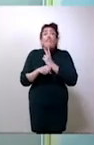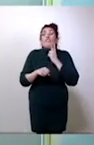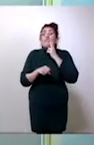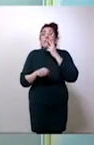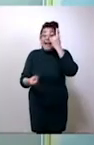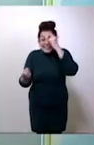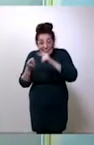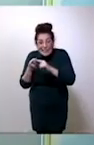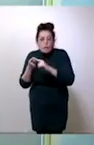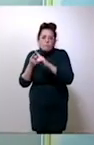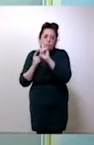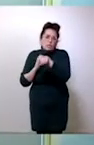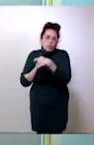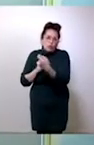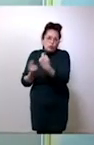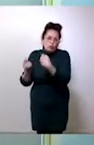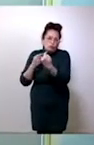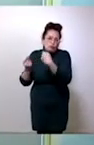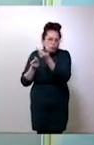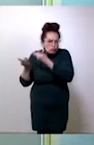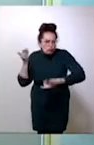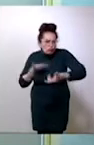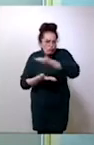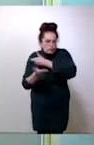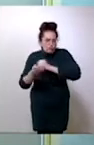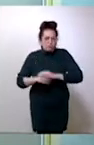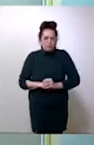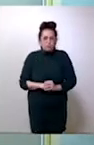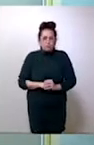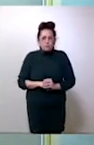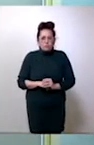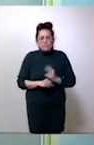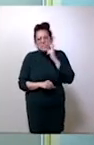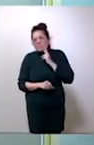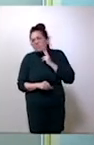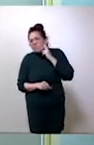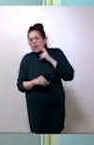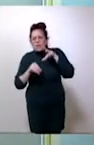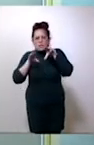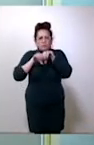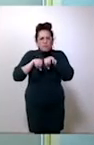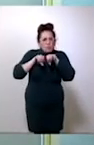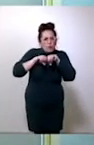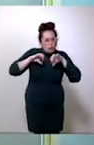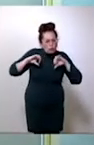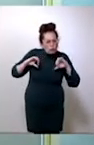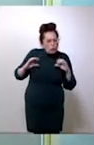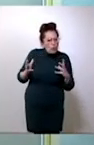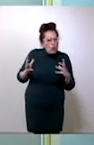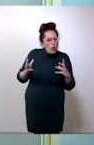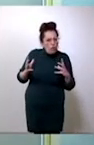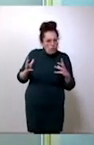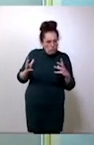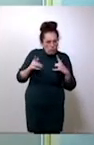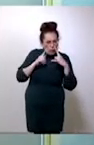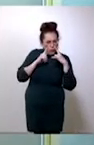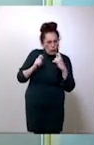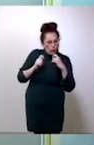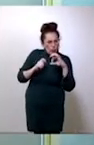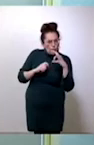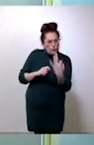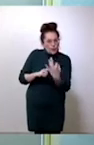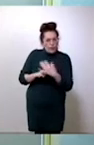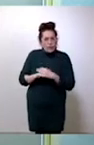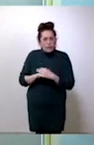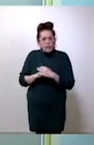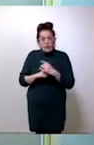attentif à la manière dont le vin est produit et qu'on est très en soutien des